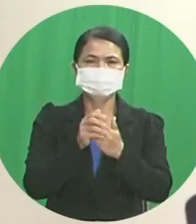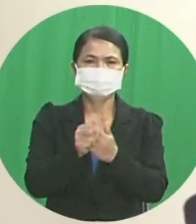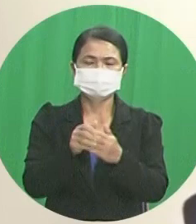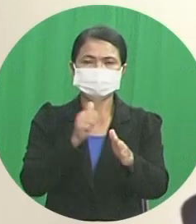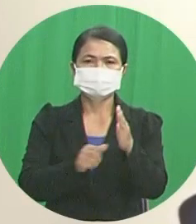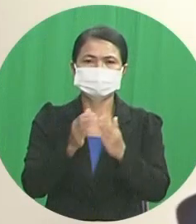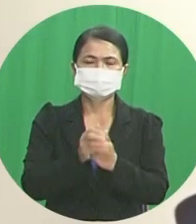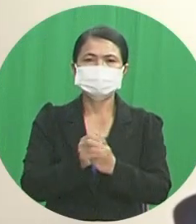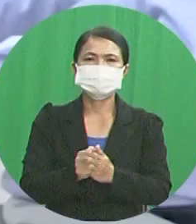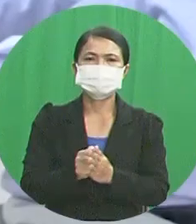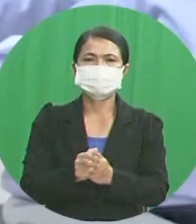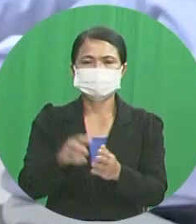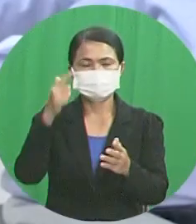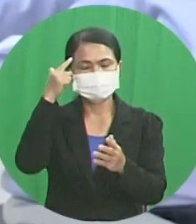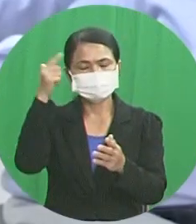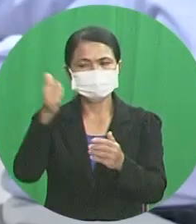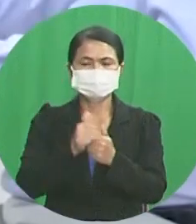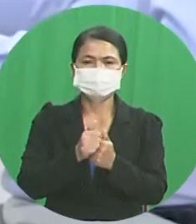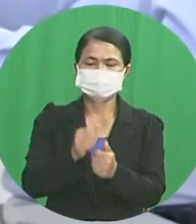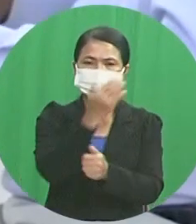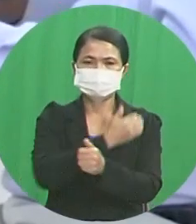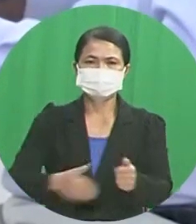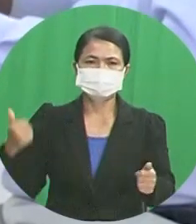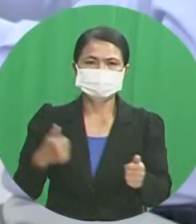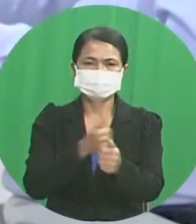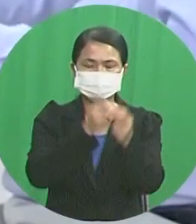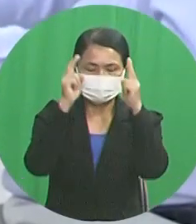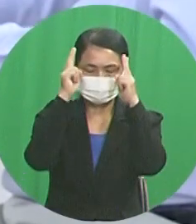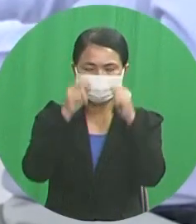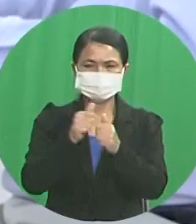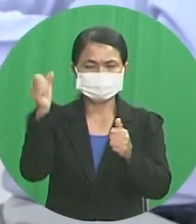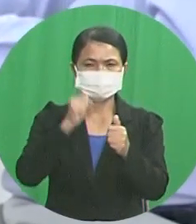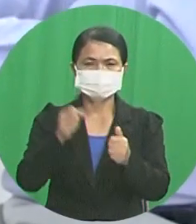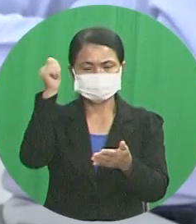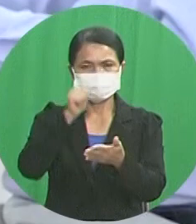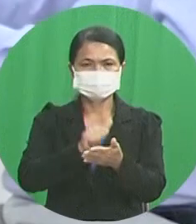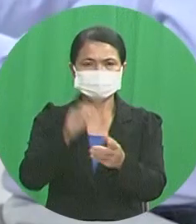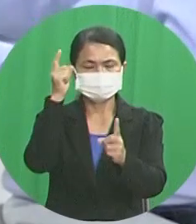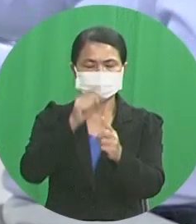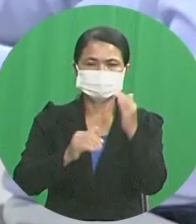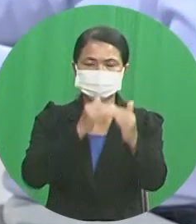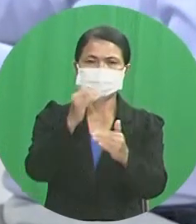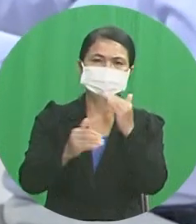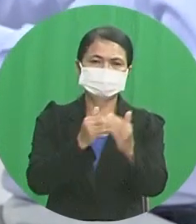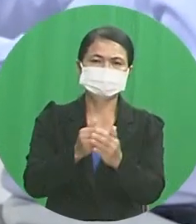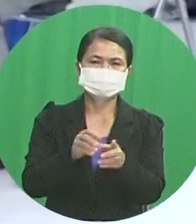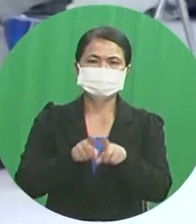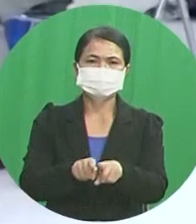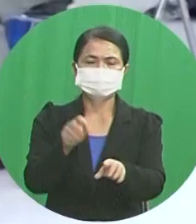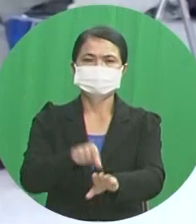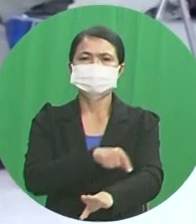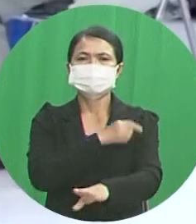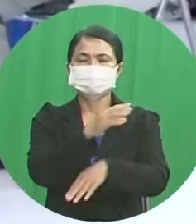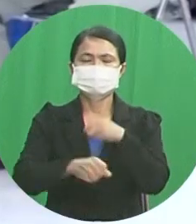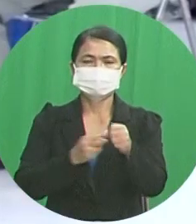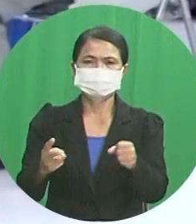មការដឹកនាំប្រកបដោយភាពឆ្លៀសវៃរបស់សម្ដេចនាយកហ៊ុនសែនបានបដិញ្ញាសម្រេចឲ្យបាននូវគោលដៅអភិវឌ្ឍប្រកបដោយចីរភាពឆ្